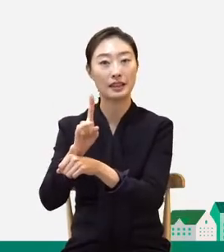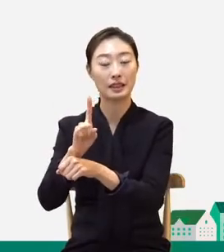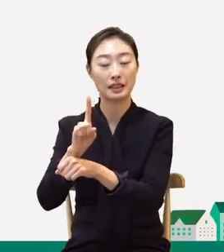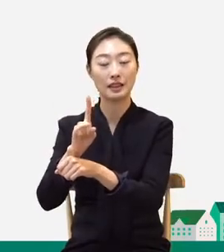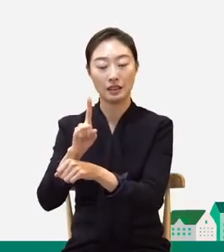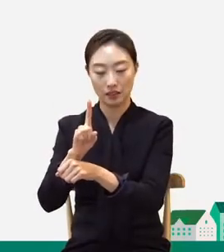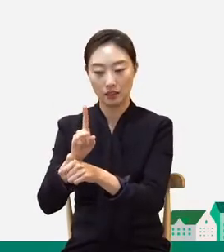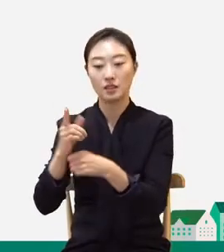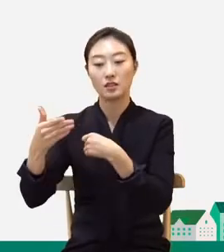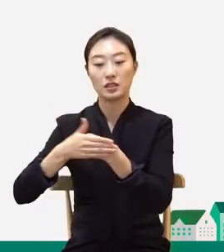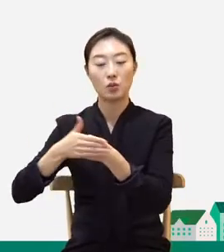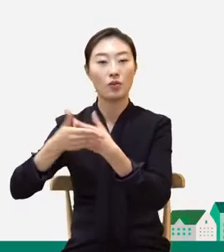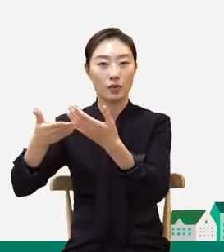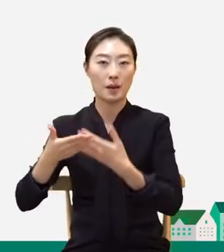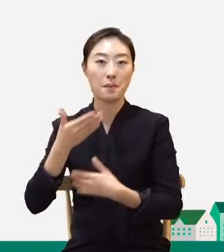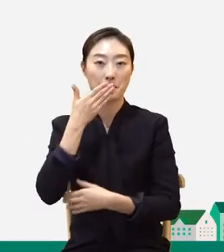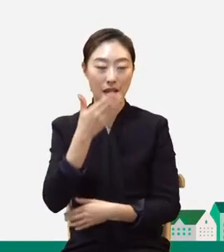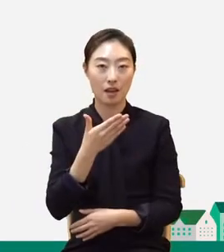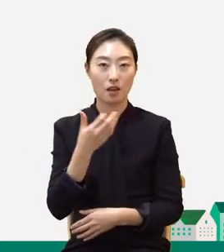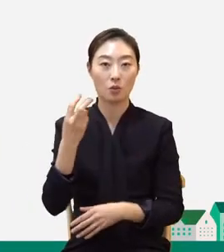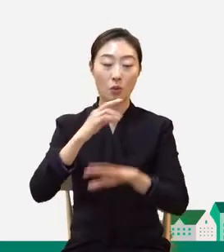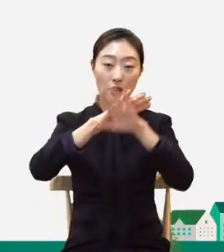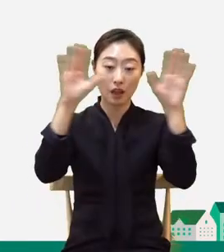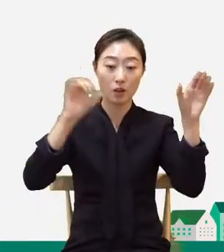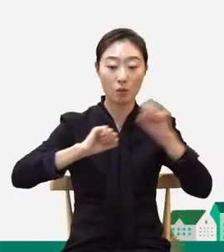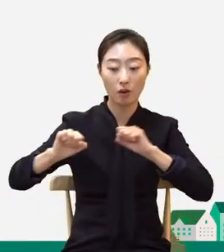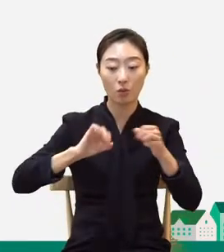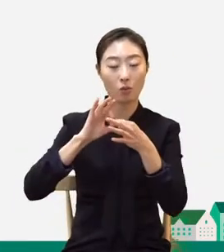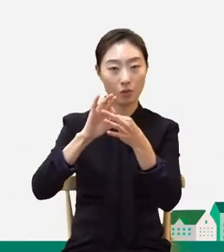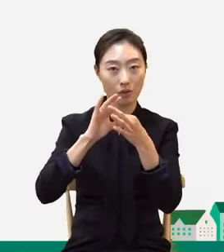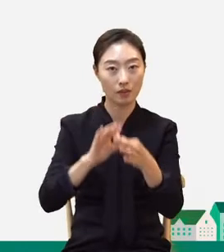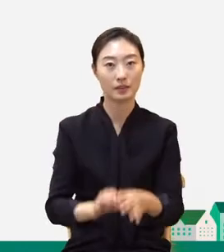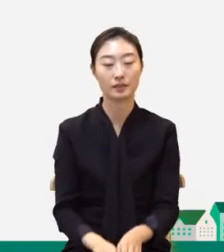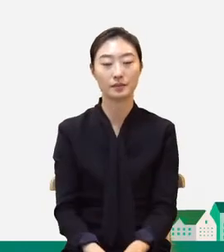수 있었습니다. 그리고 낮 활동과 관련돼서는